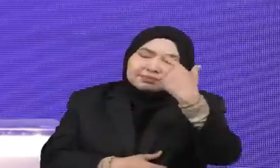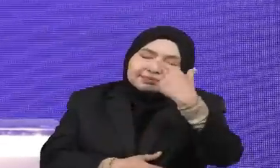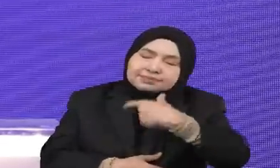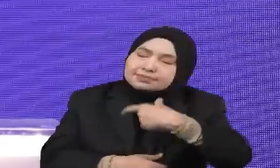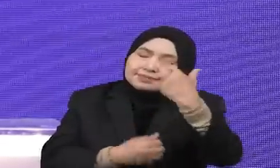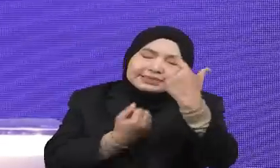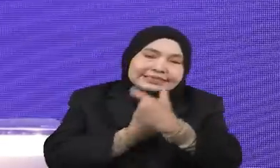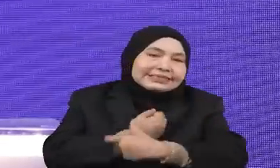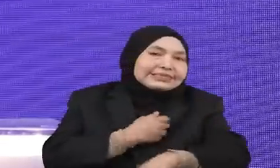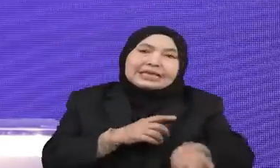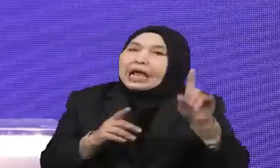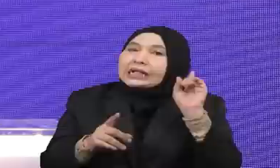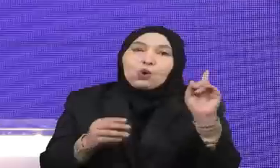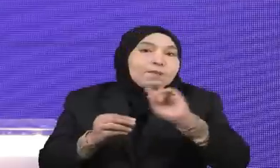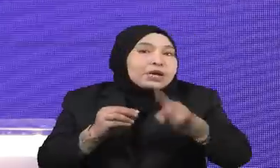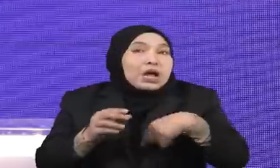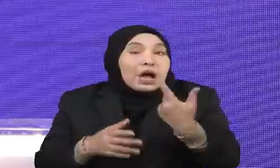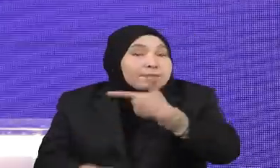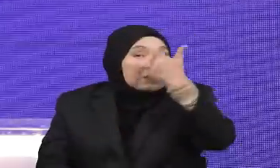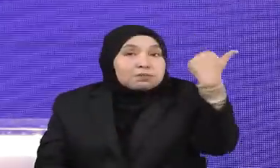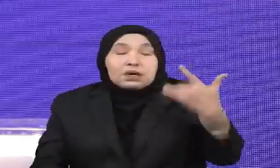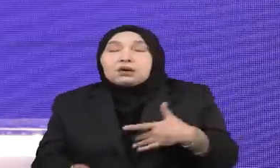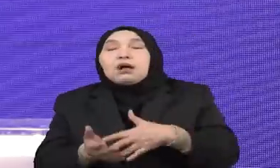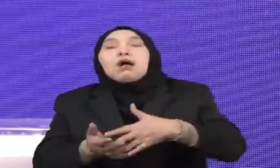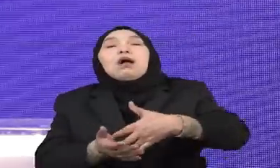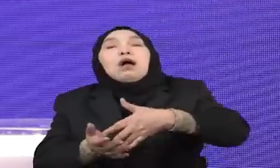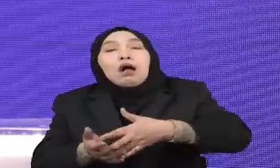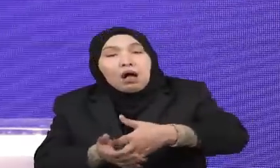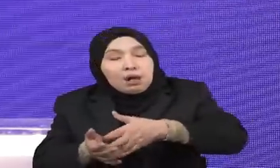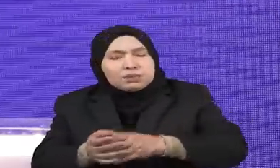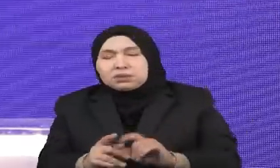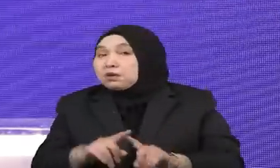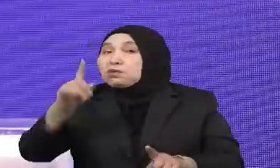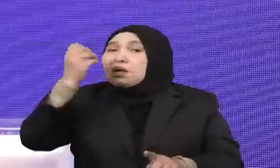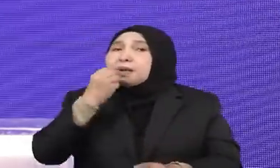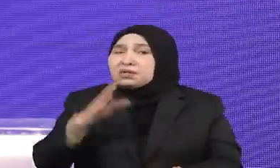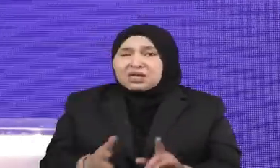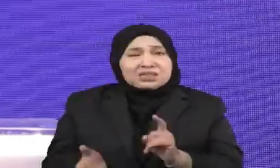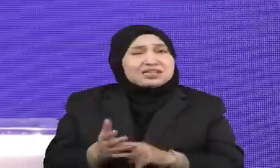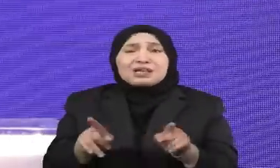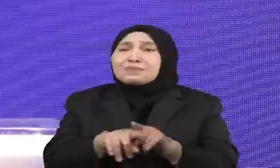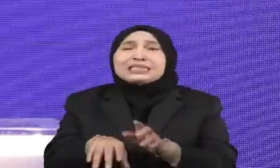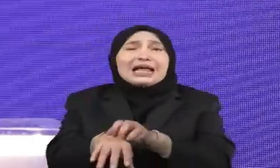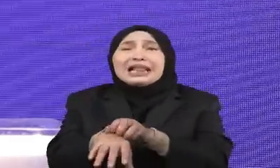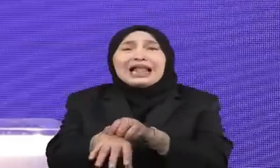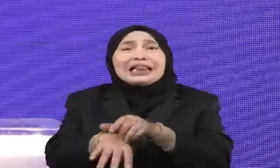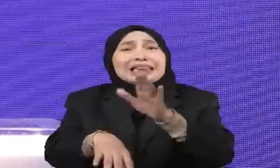sesuatu perkara yang menyebabkan rasa melemah tetapi Allah kata eh sebenarnya ini macam